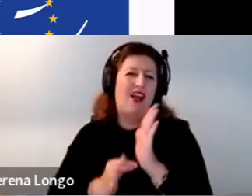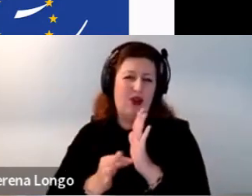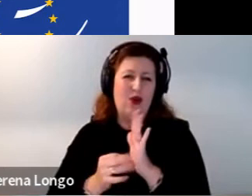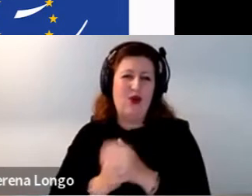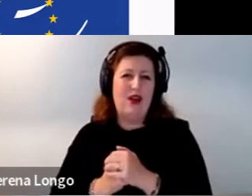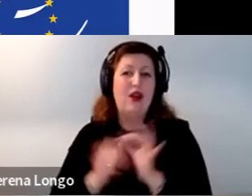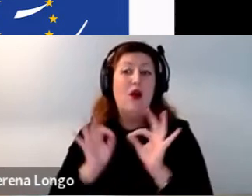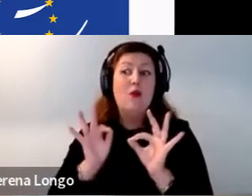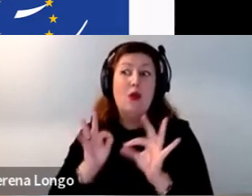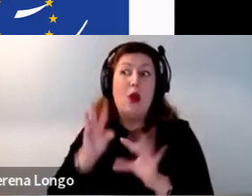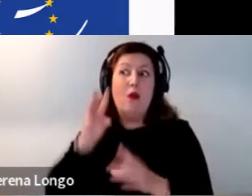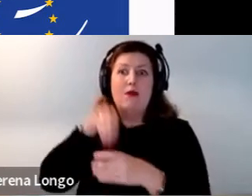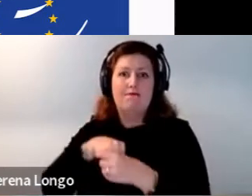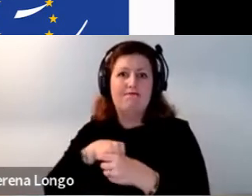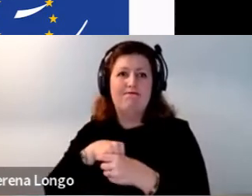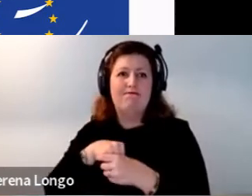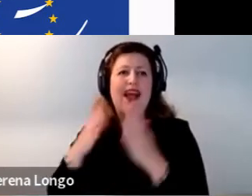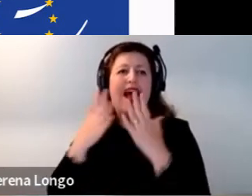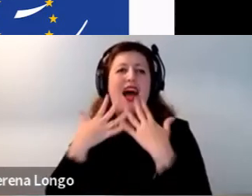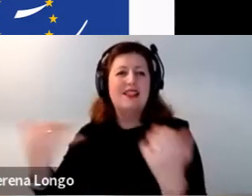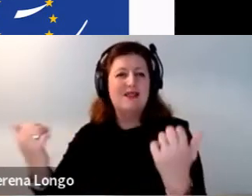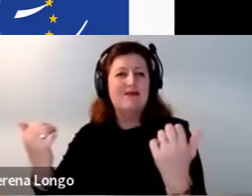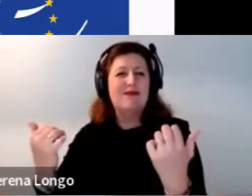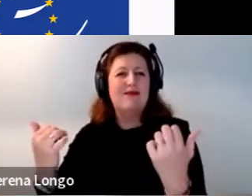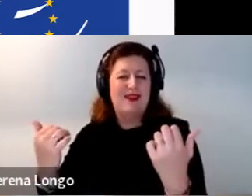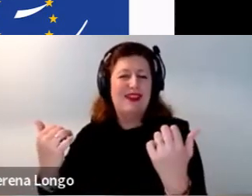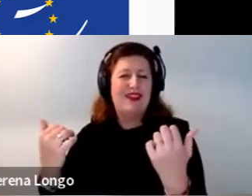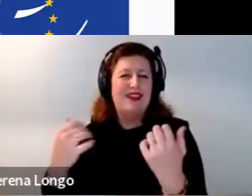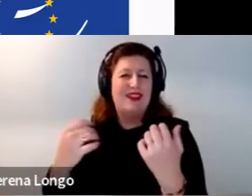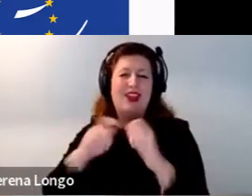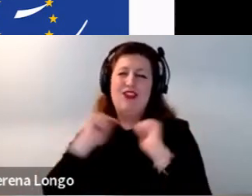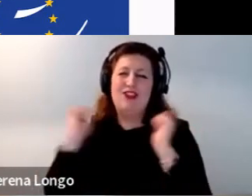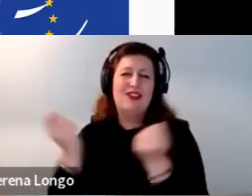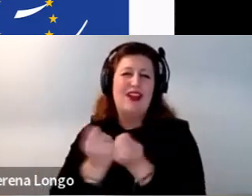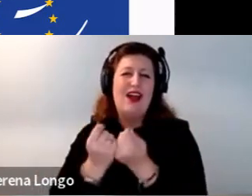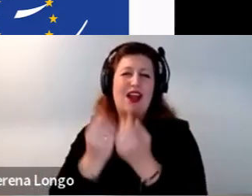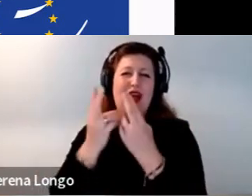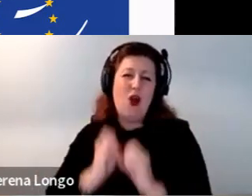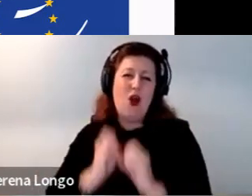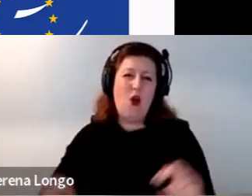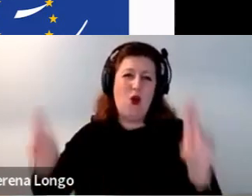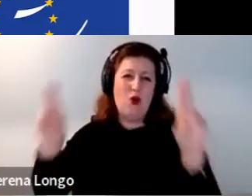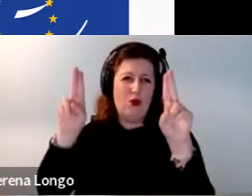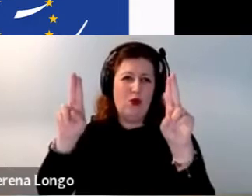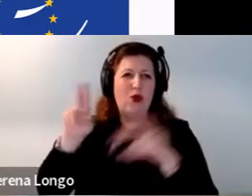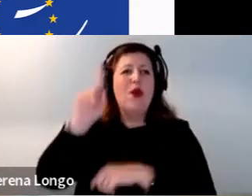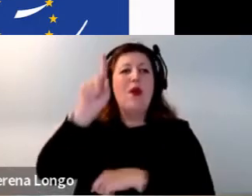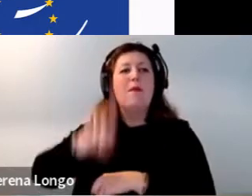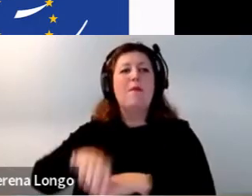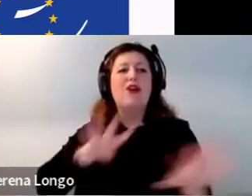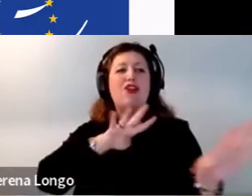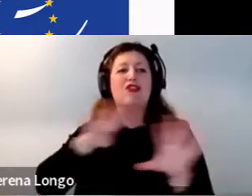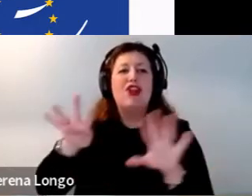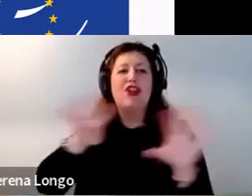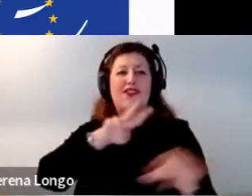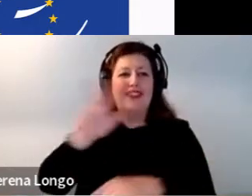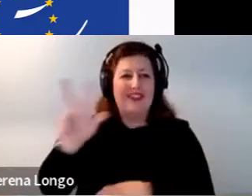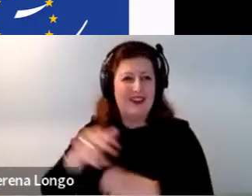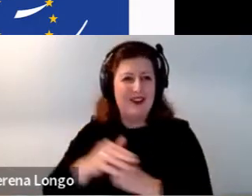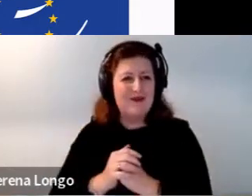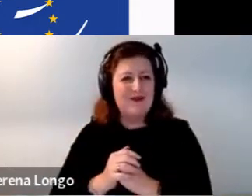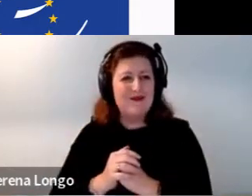adottate anche questa dall'Assemblea Generale dell'ONU del 1993. Queste ricordano